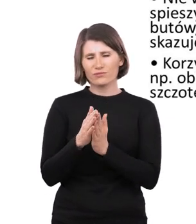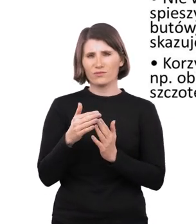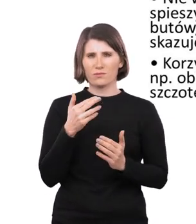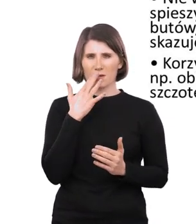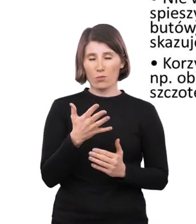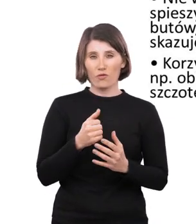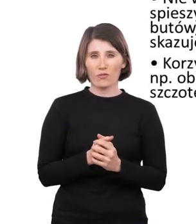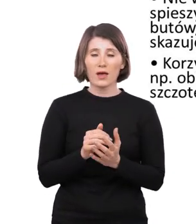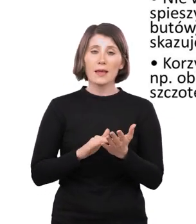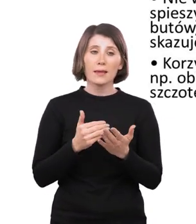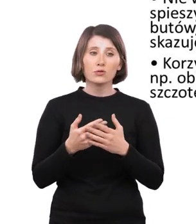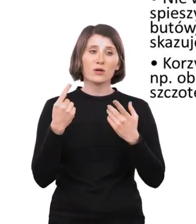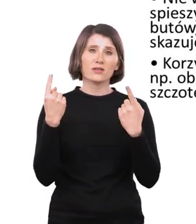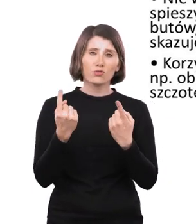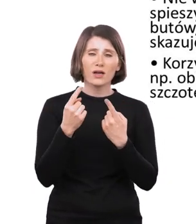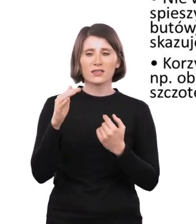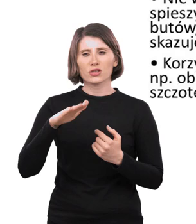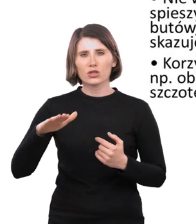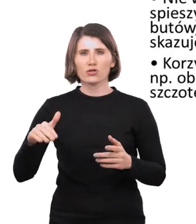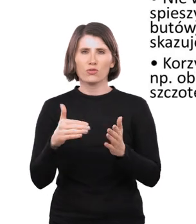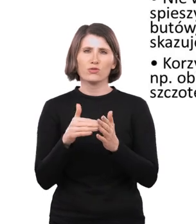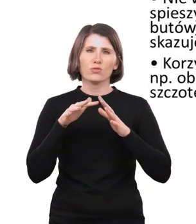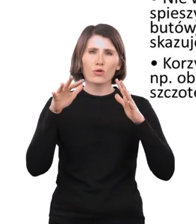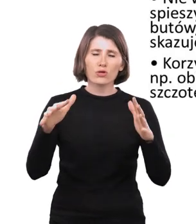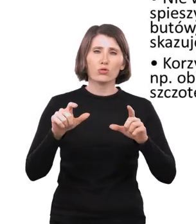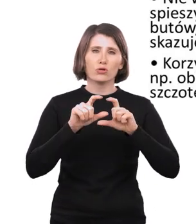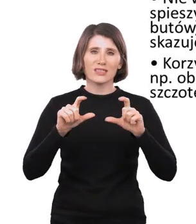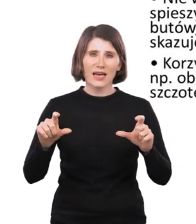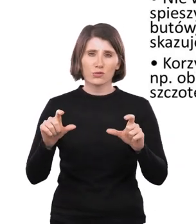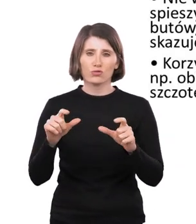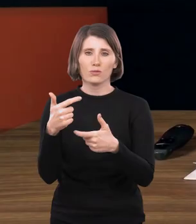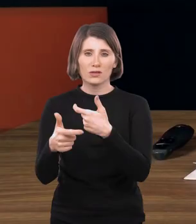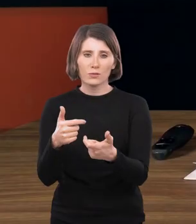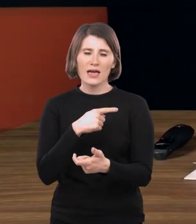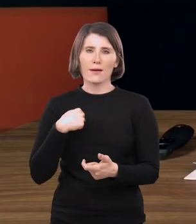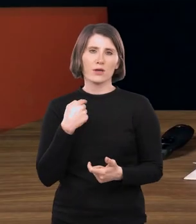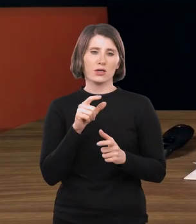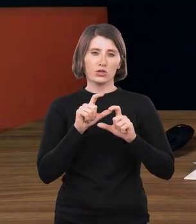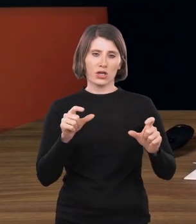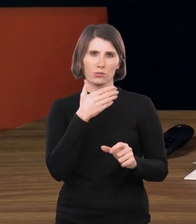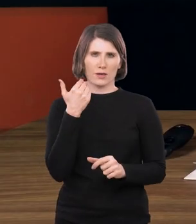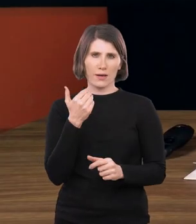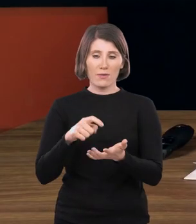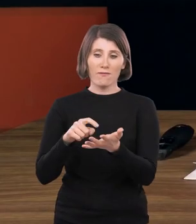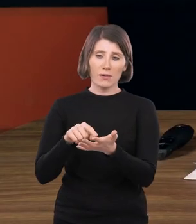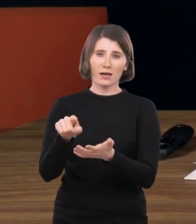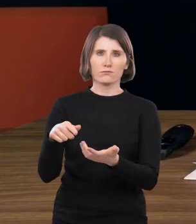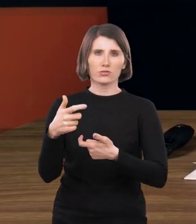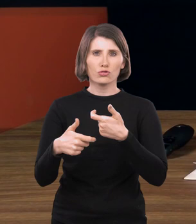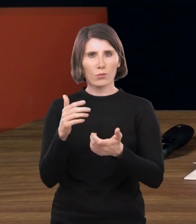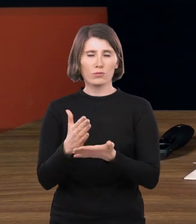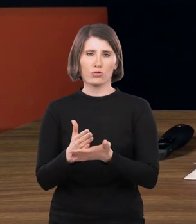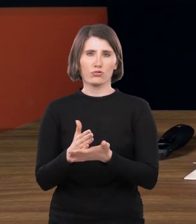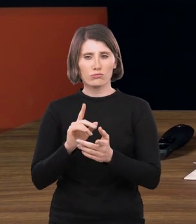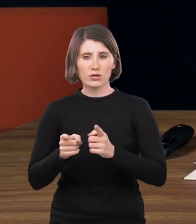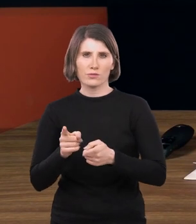czasu wykonanie jakiejś czynności, a my nie mamy tego czasu i wymagamy, żeby to zrobiło. Niestety to na przykład zawiązywanie